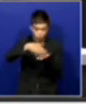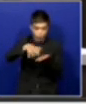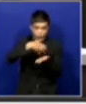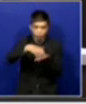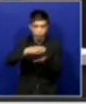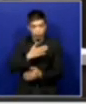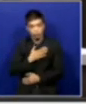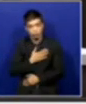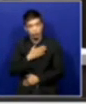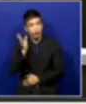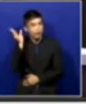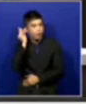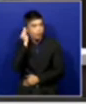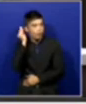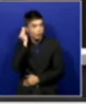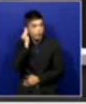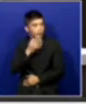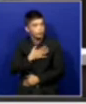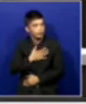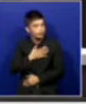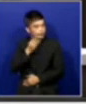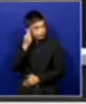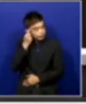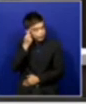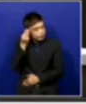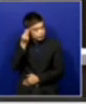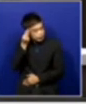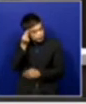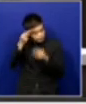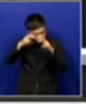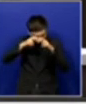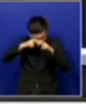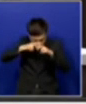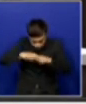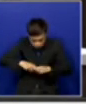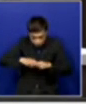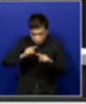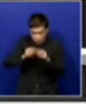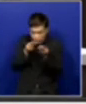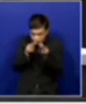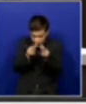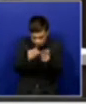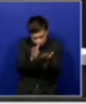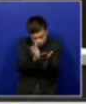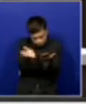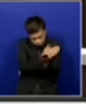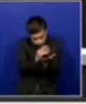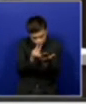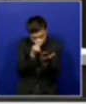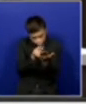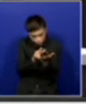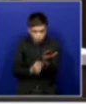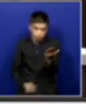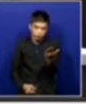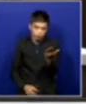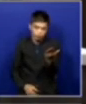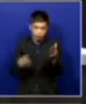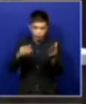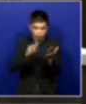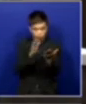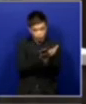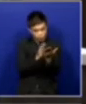ผมพิจารณาด้วยความละเอียดถี่ถ้วนนะครับจากเอกสารไม่ว่าจะเป็นตัวร่างพระราชบัญญัติ